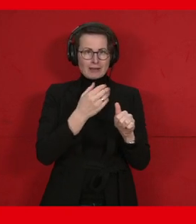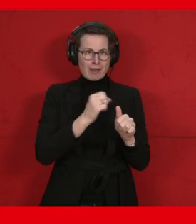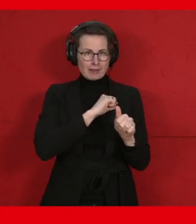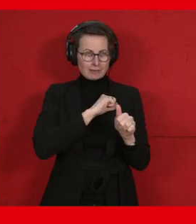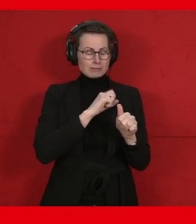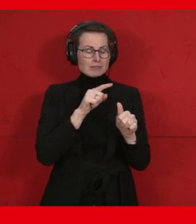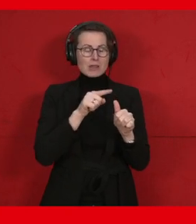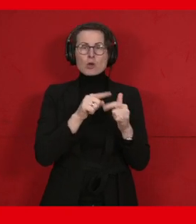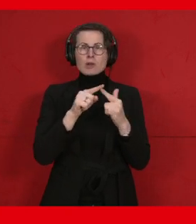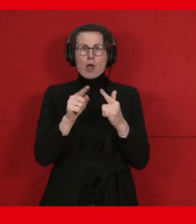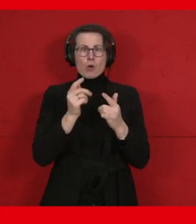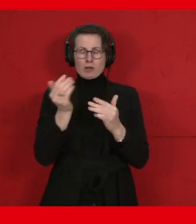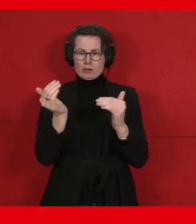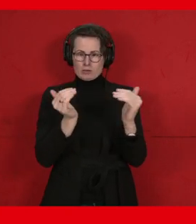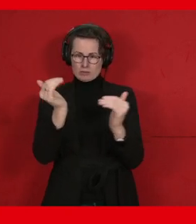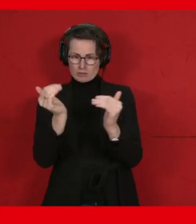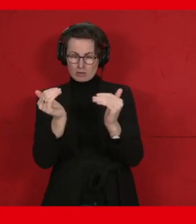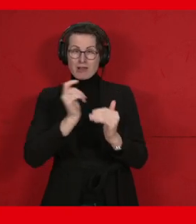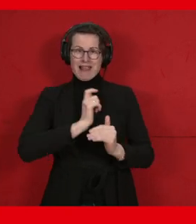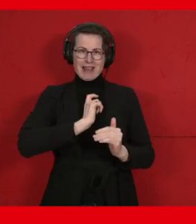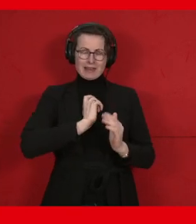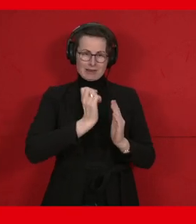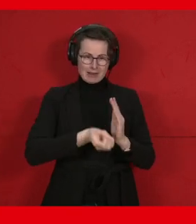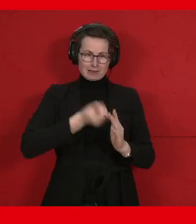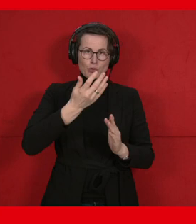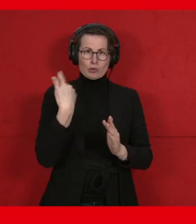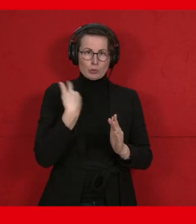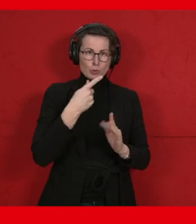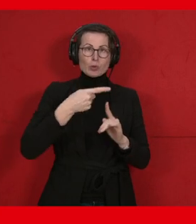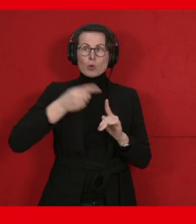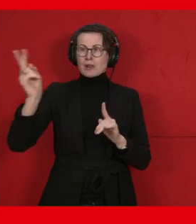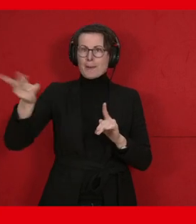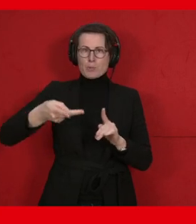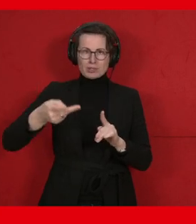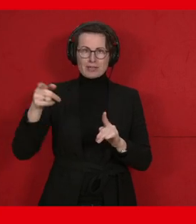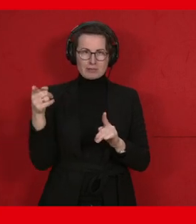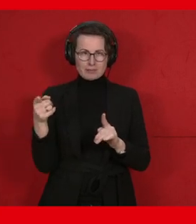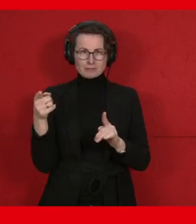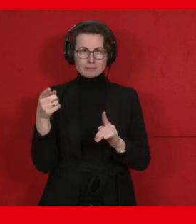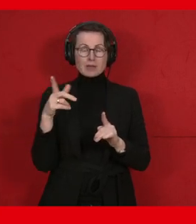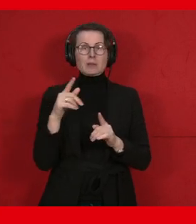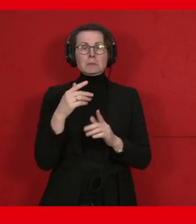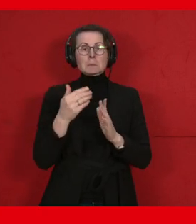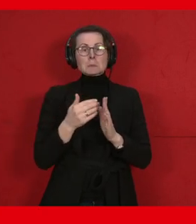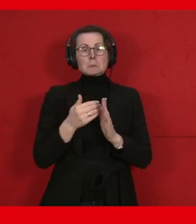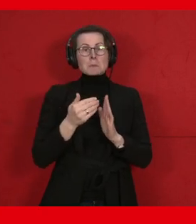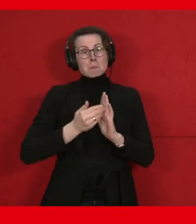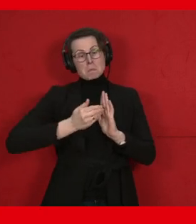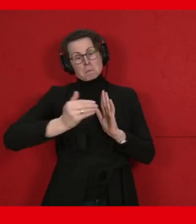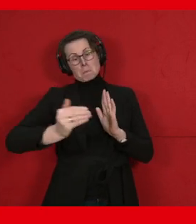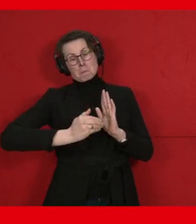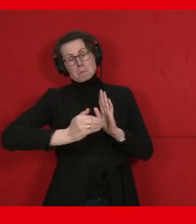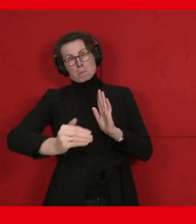zwischen eigenerzeugtem und landerzeugtem grünen Wasserstoff und importierten. Am Ende des Tages, also wenn man ganz lange blickt,